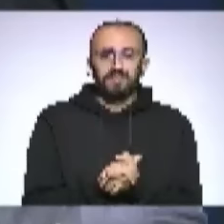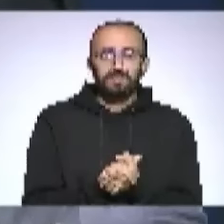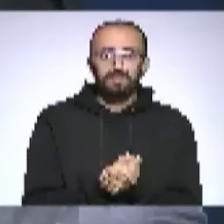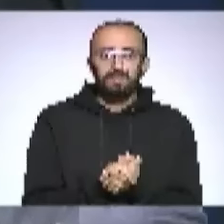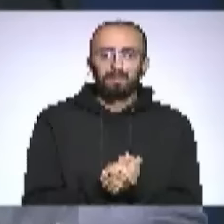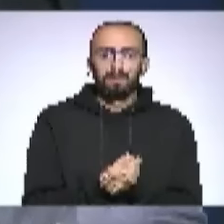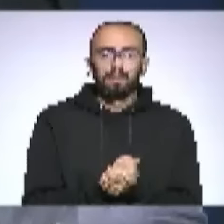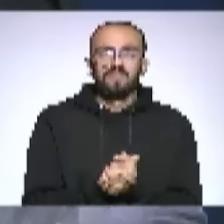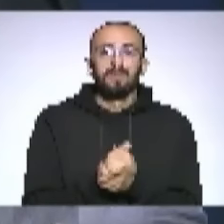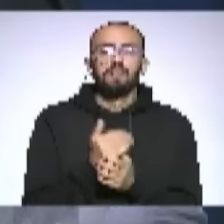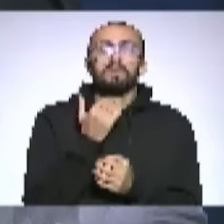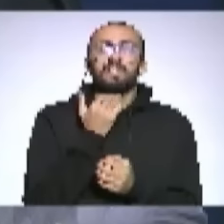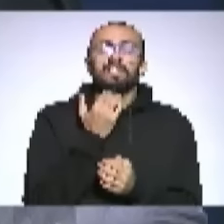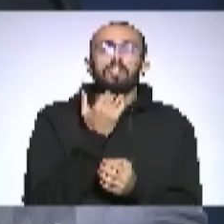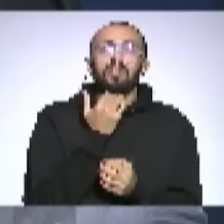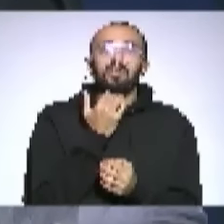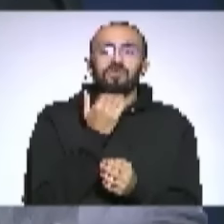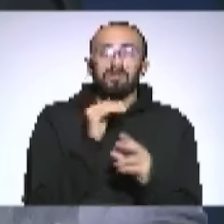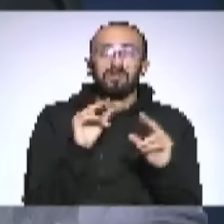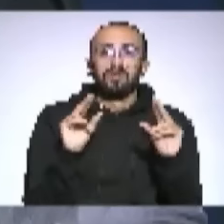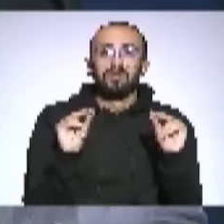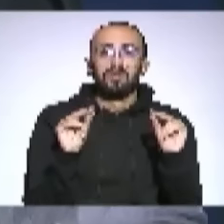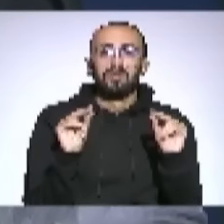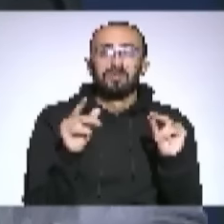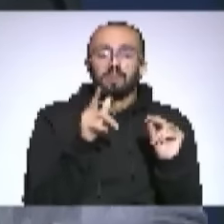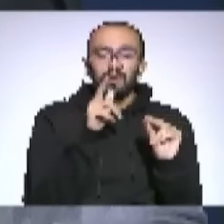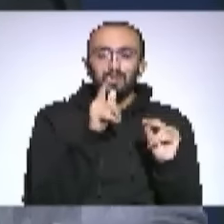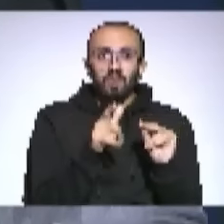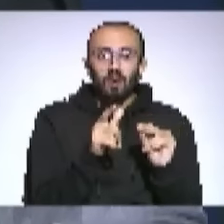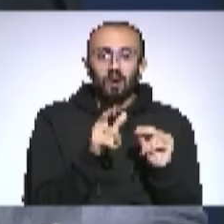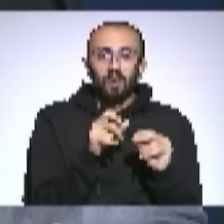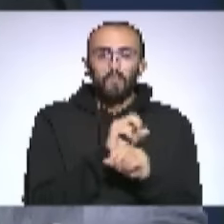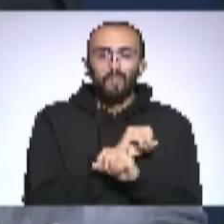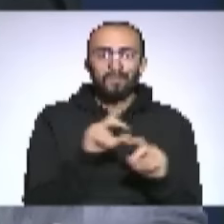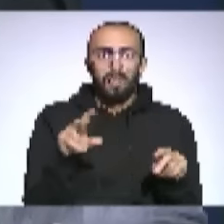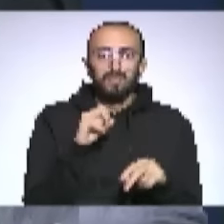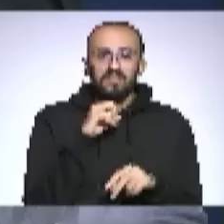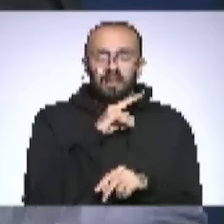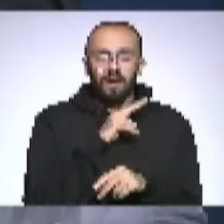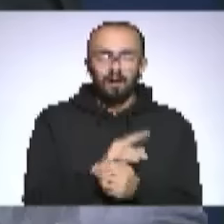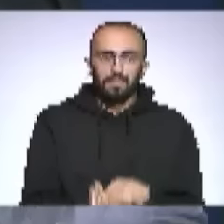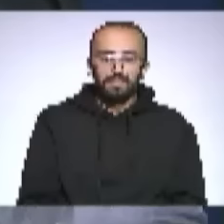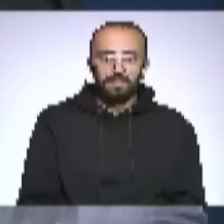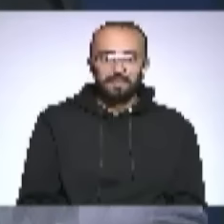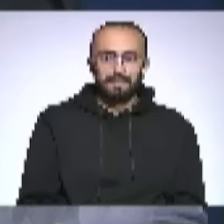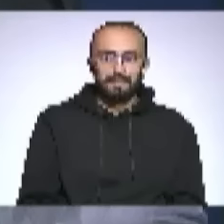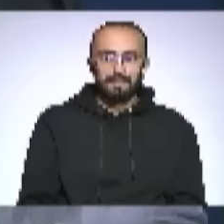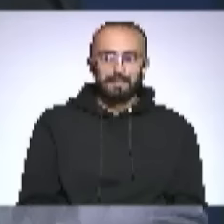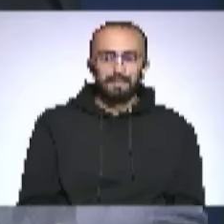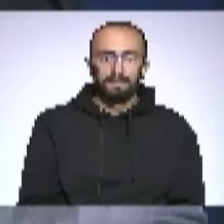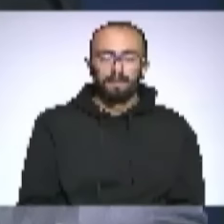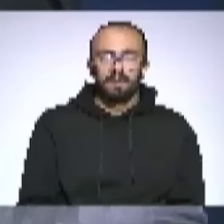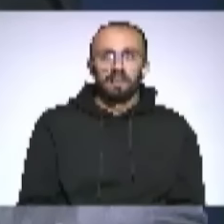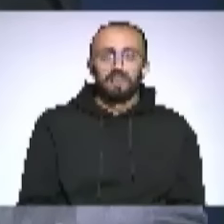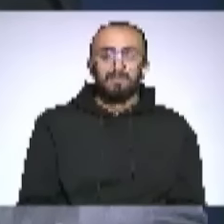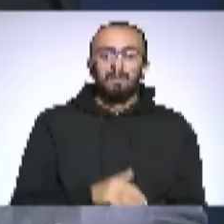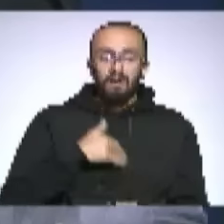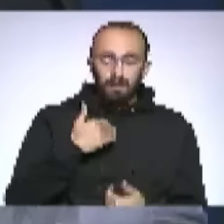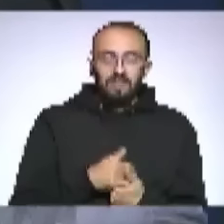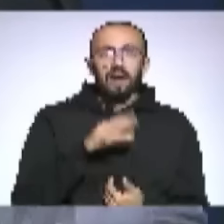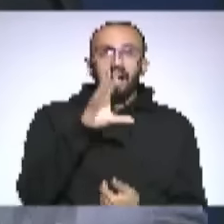لا يوجد بها قرائن تدل على الزن ام انما بيبقى القاضي